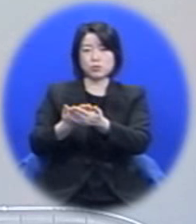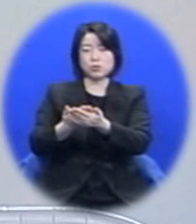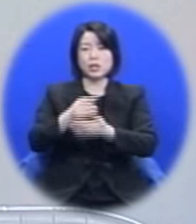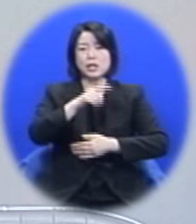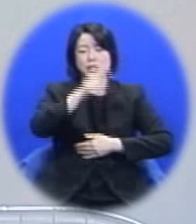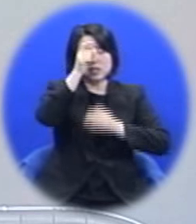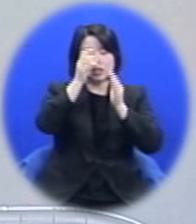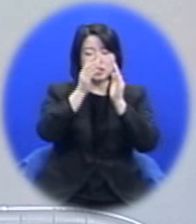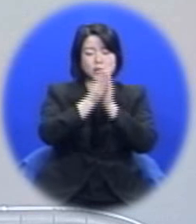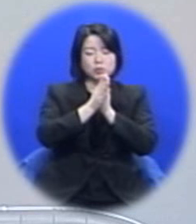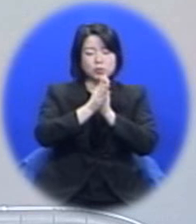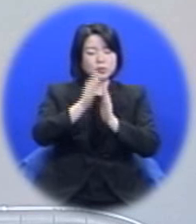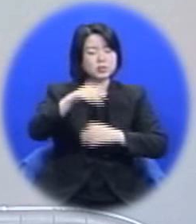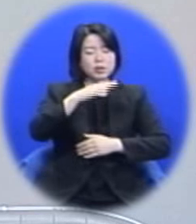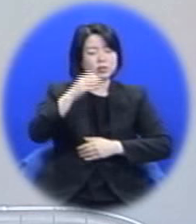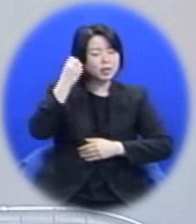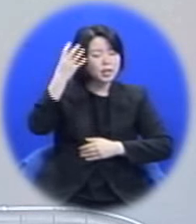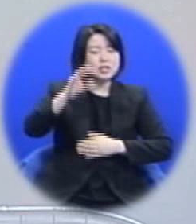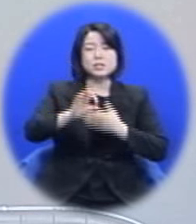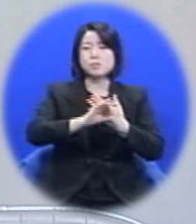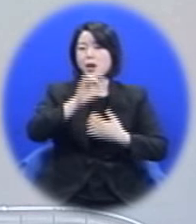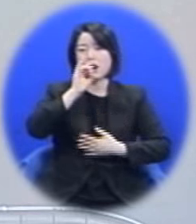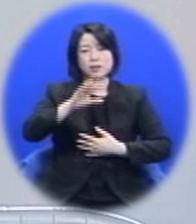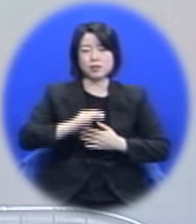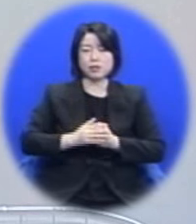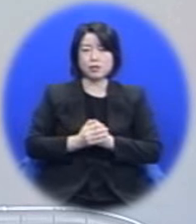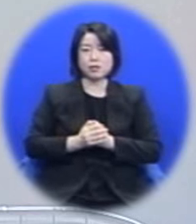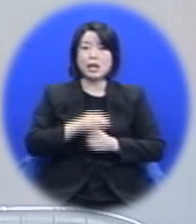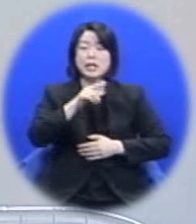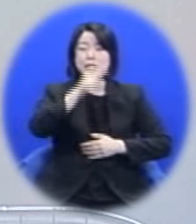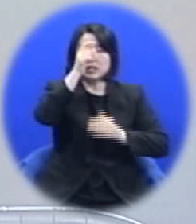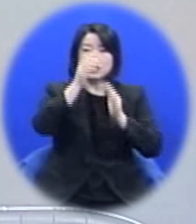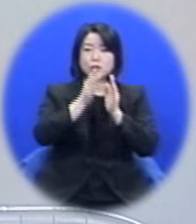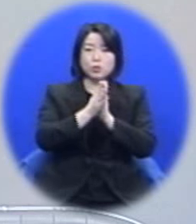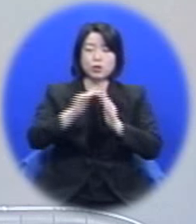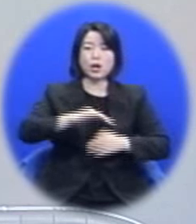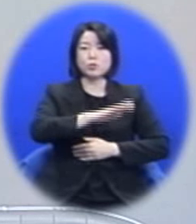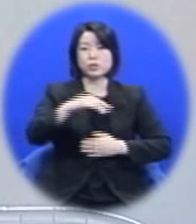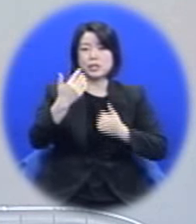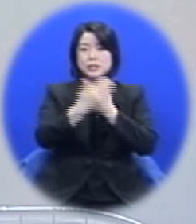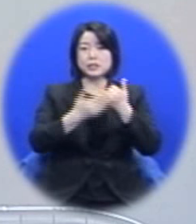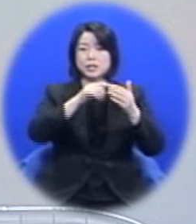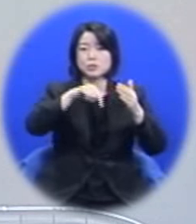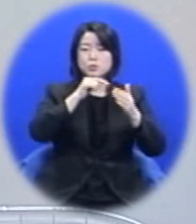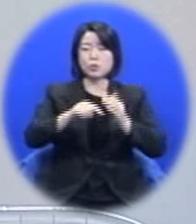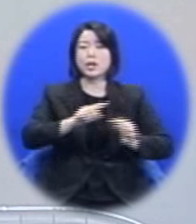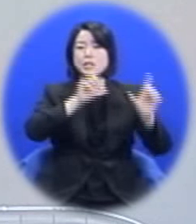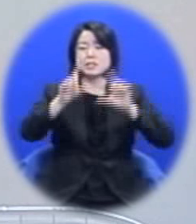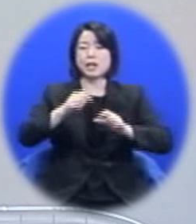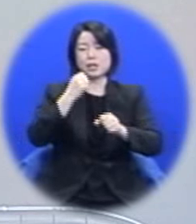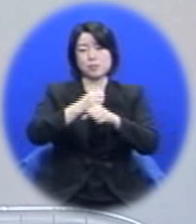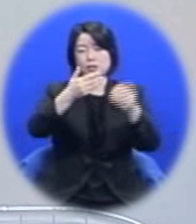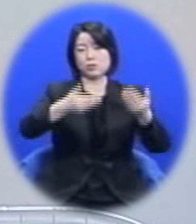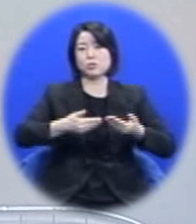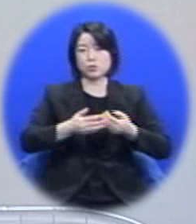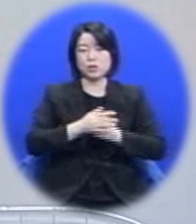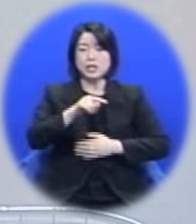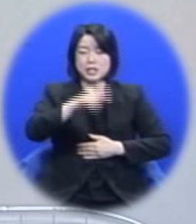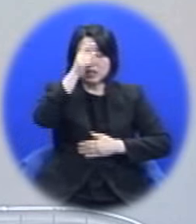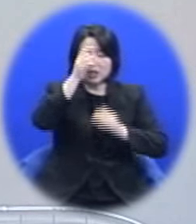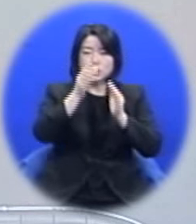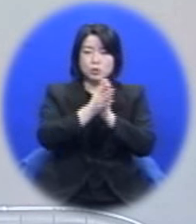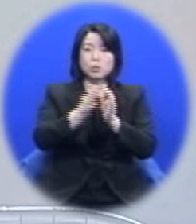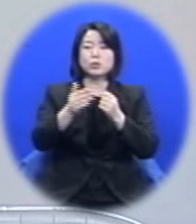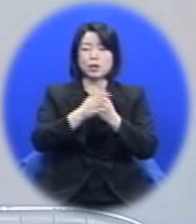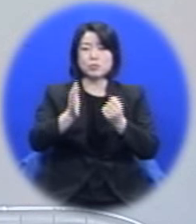절대 잊으시면 안 돼요. 이 기도가 우리를 은혜 안에 살게 만들어주는 거예요. 이 기도 속에서 우리가 예수님을